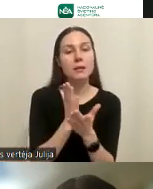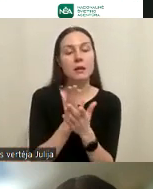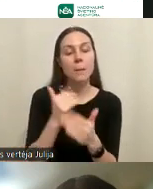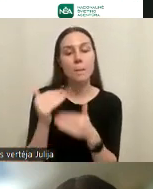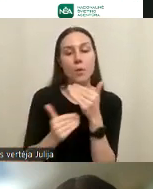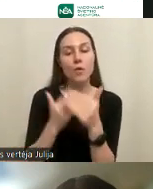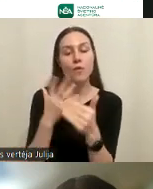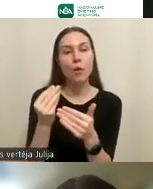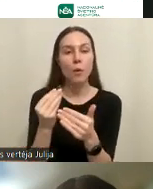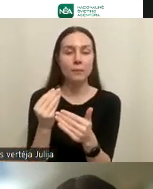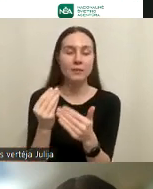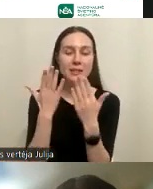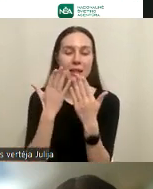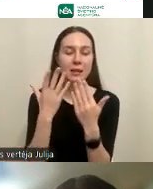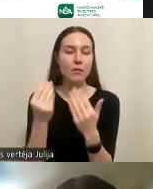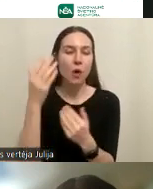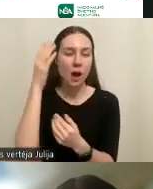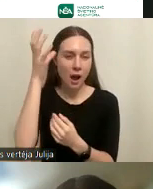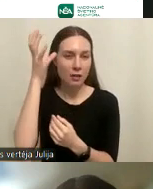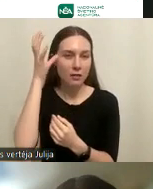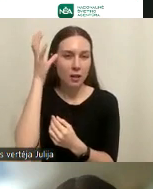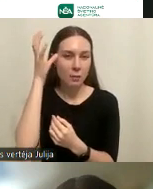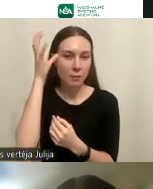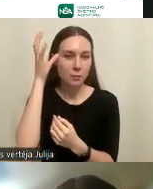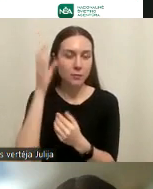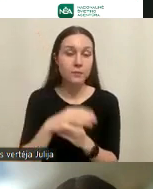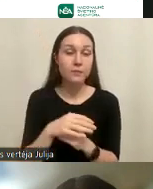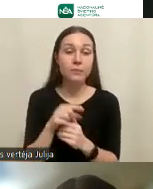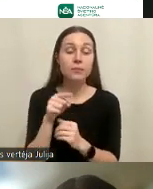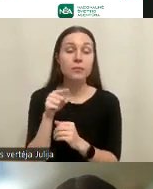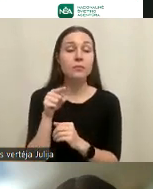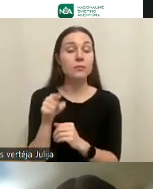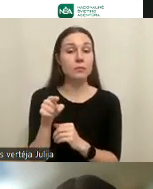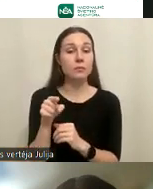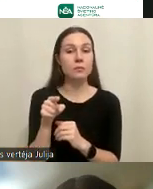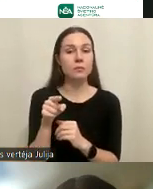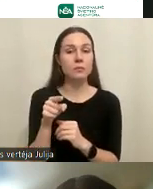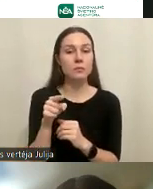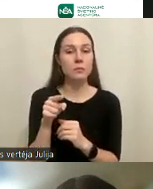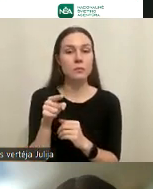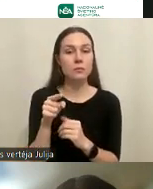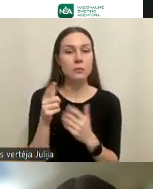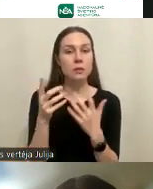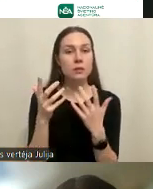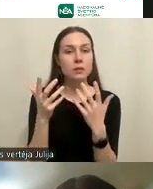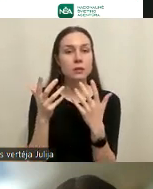dalykai iš tikrųjų neturi būti visiškai taip jau